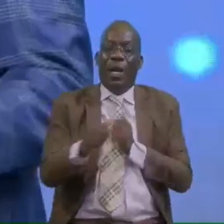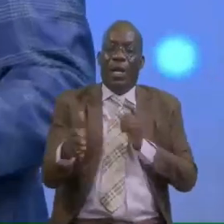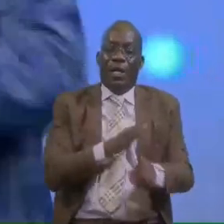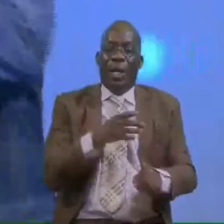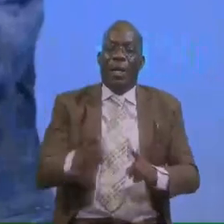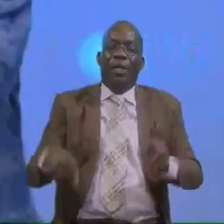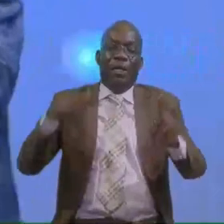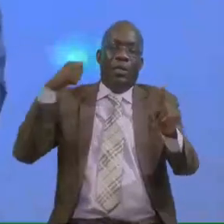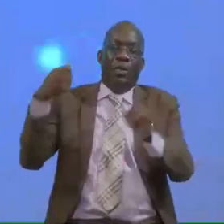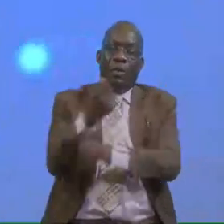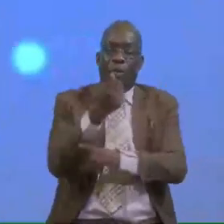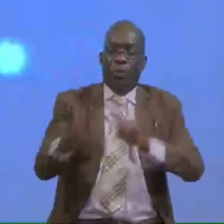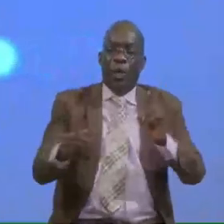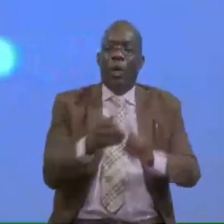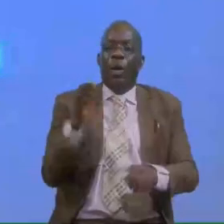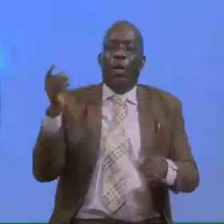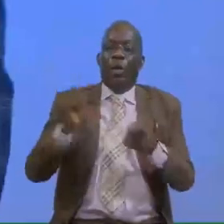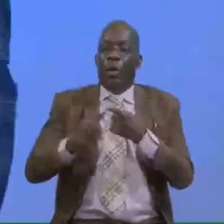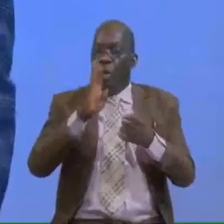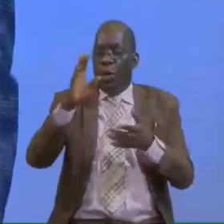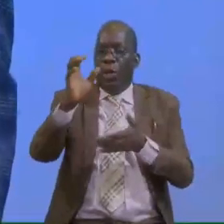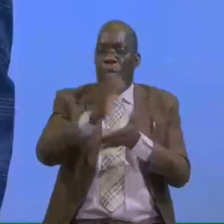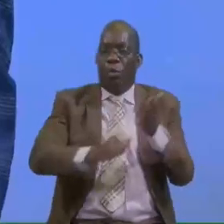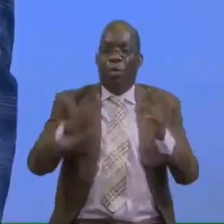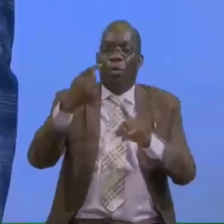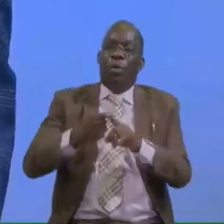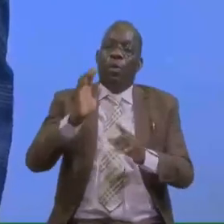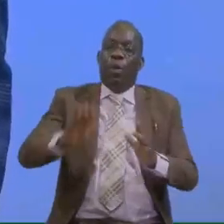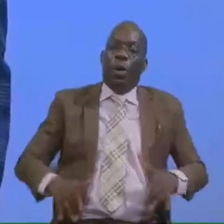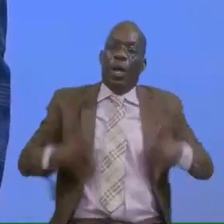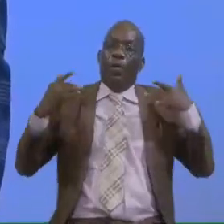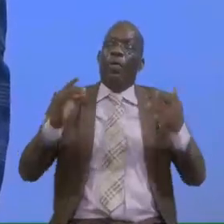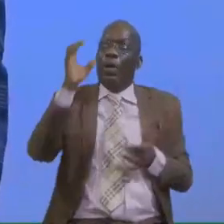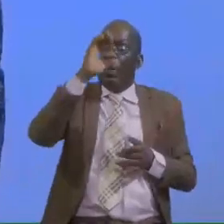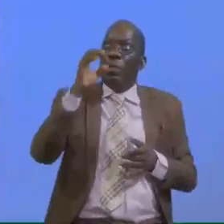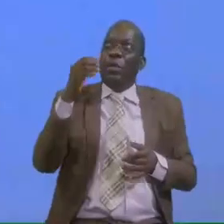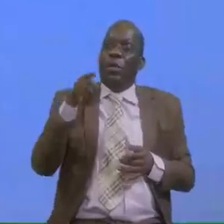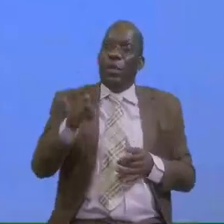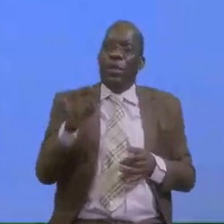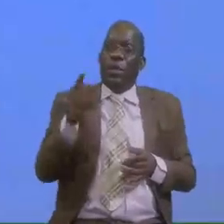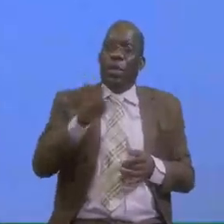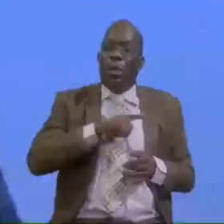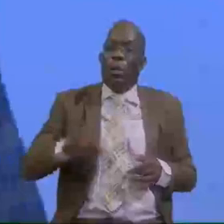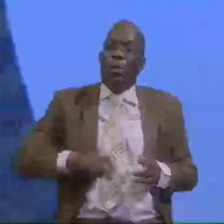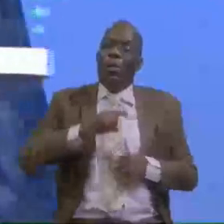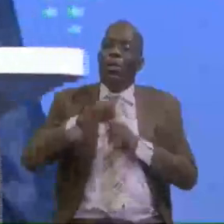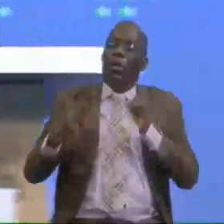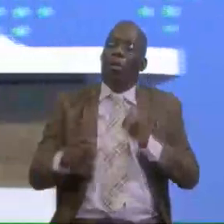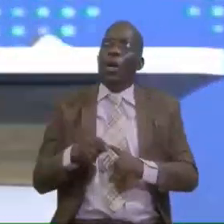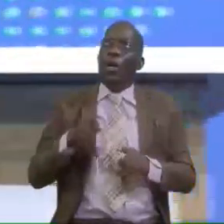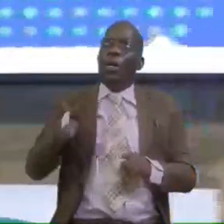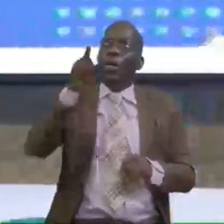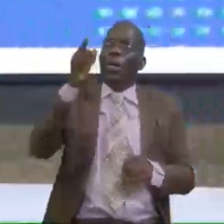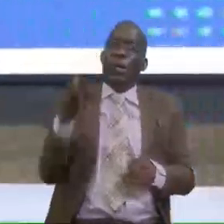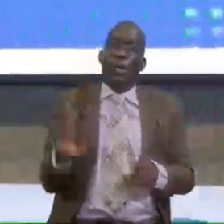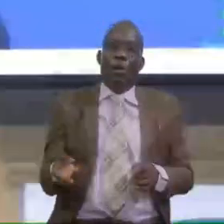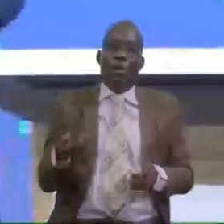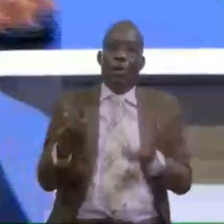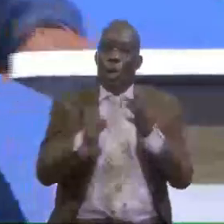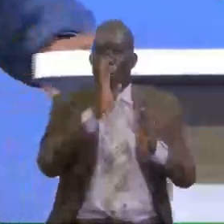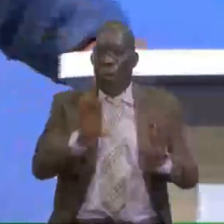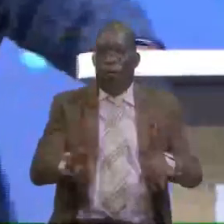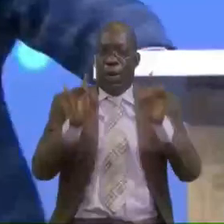les afflictions du diable soient ôtées de ta vie, cherchez l'Éternel pendant qu'il se trouve. Tu veux que ton âme